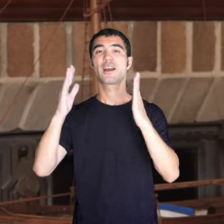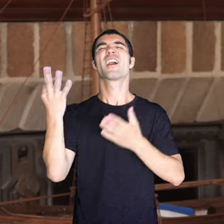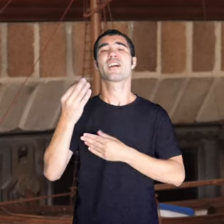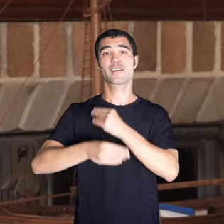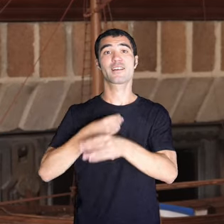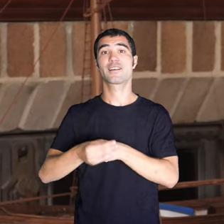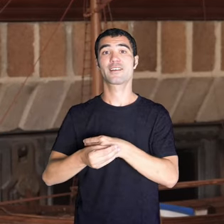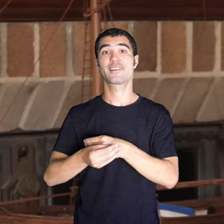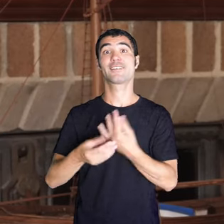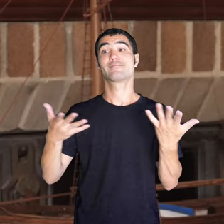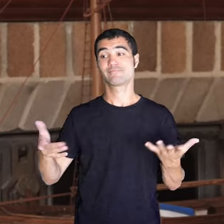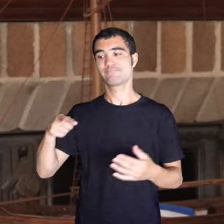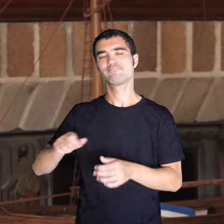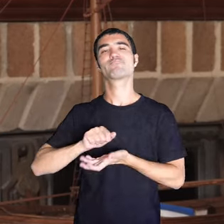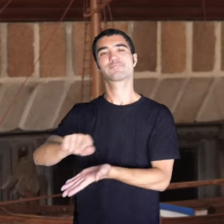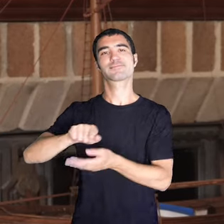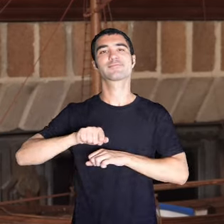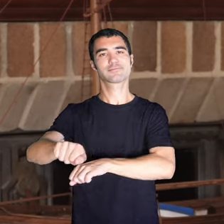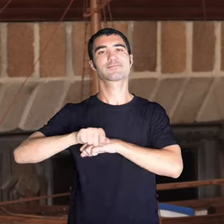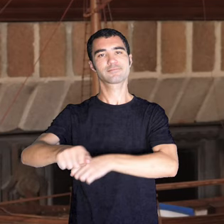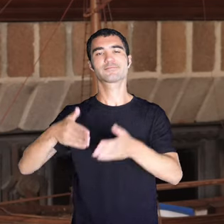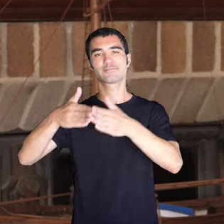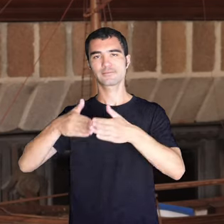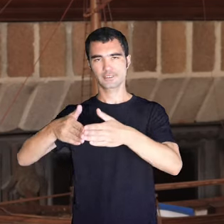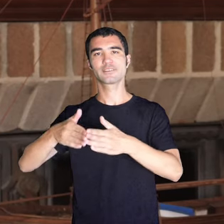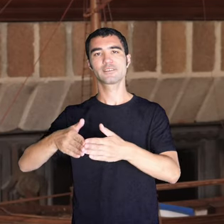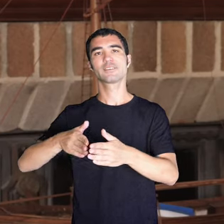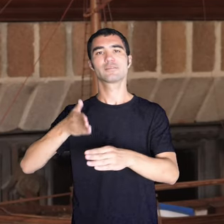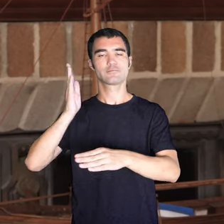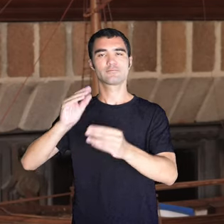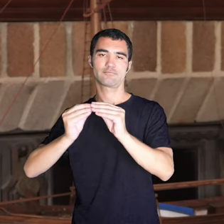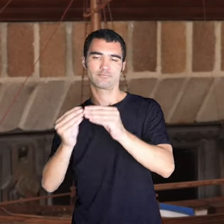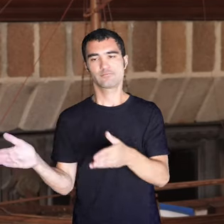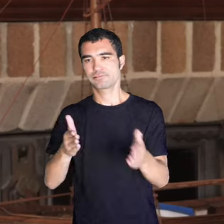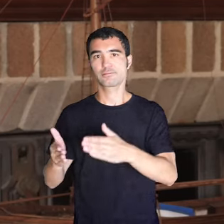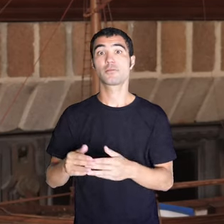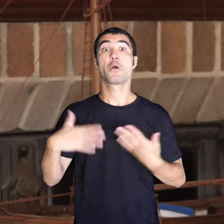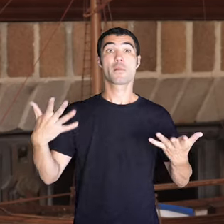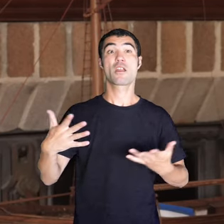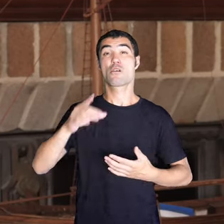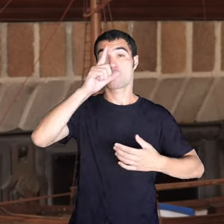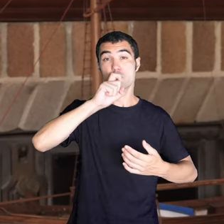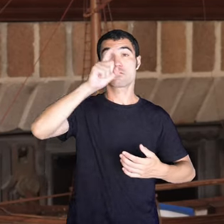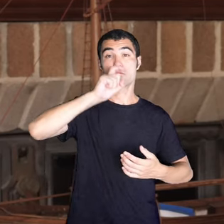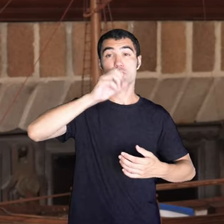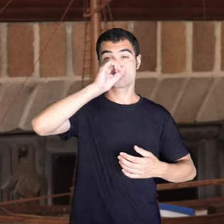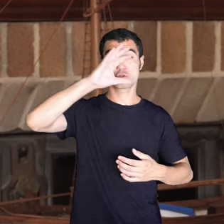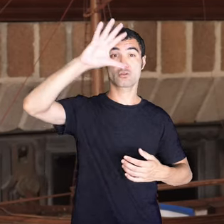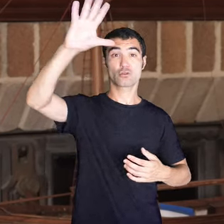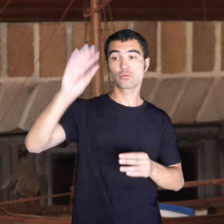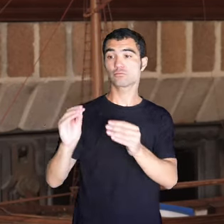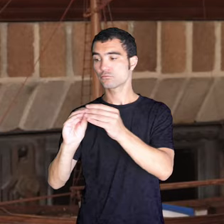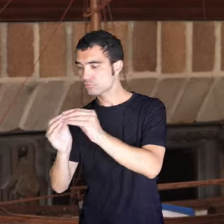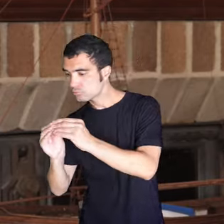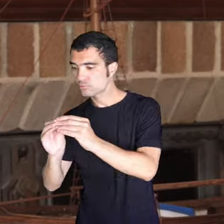dedicava també a la feina mestre d'aixa. El que passa que moltes vegades, molts anys, era per reparar i arreglar i